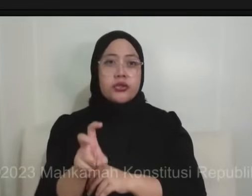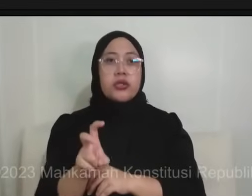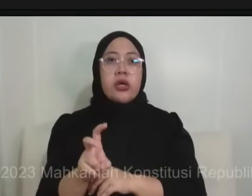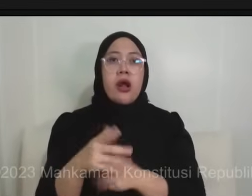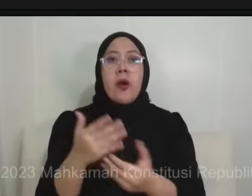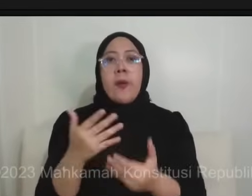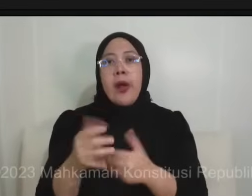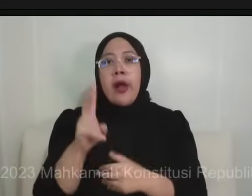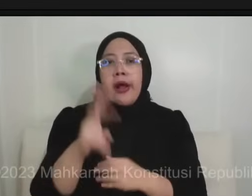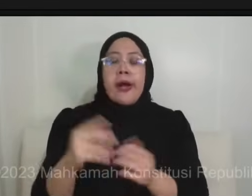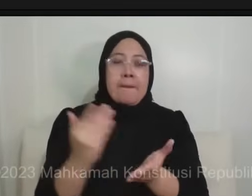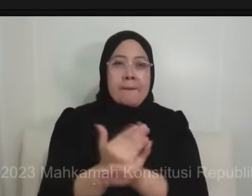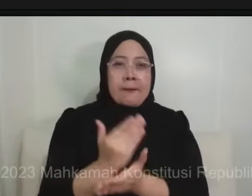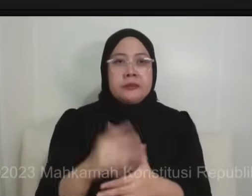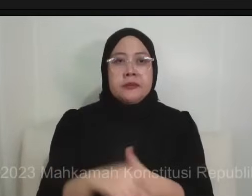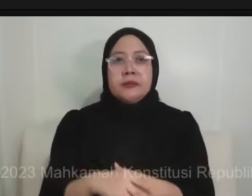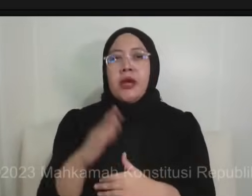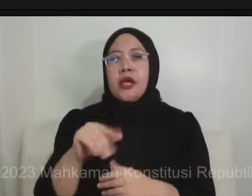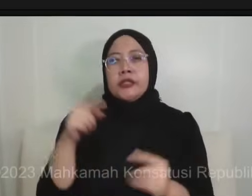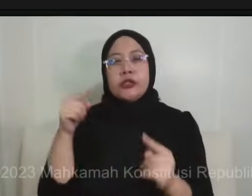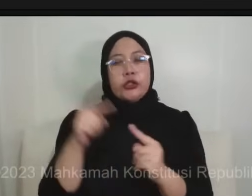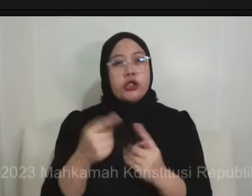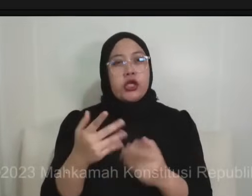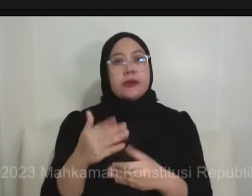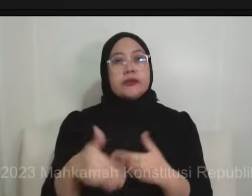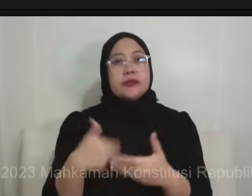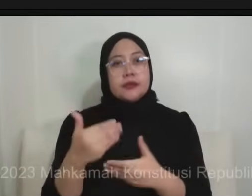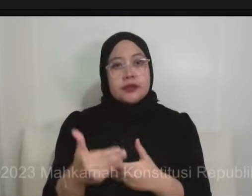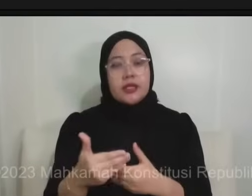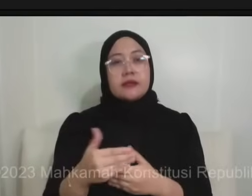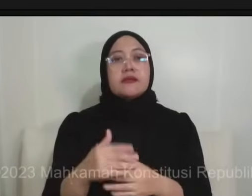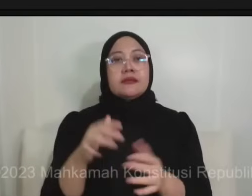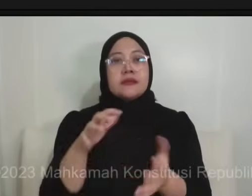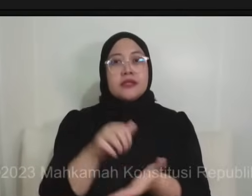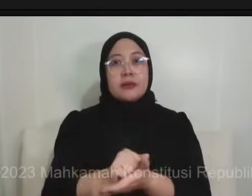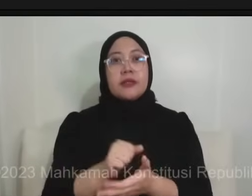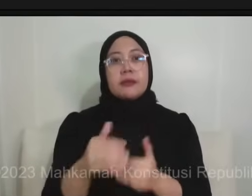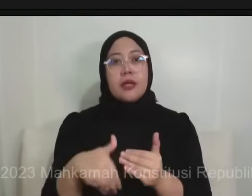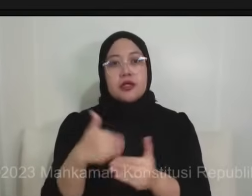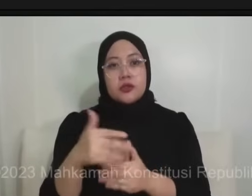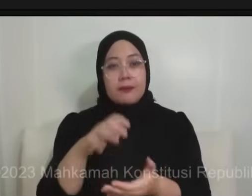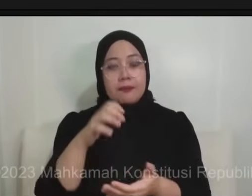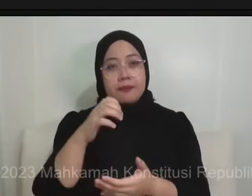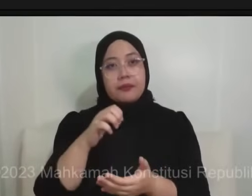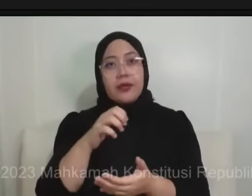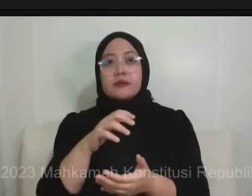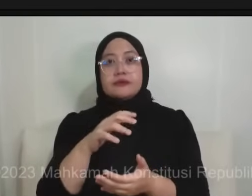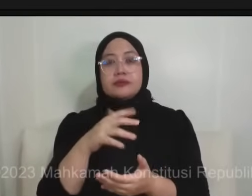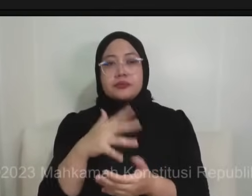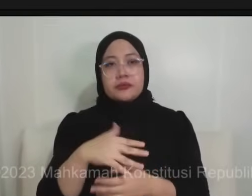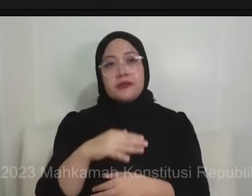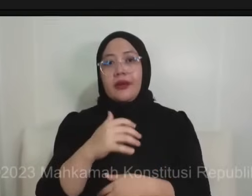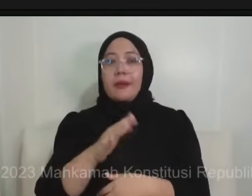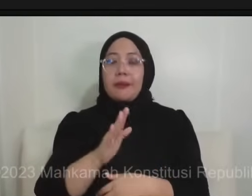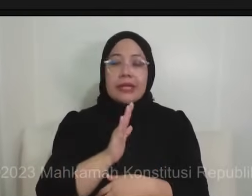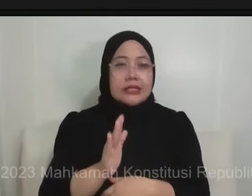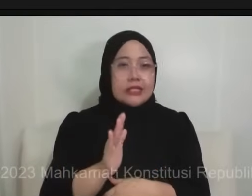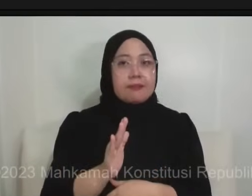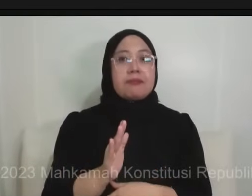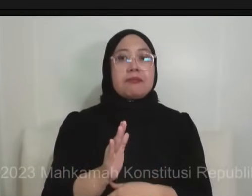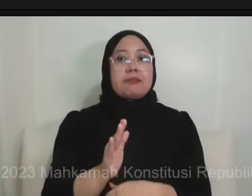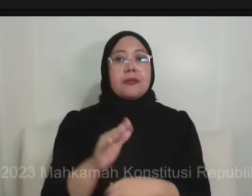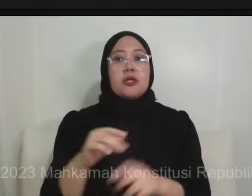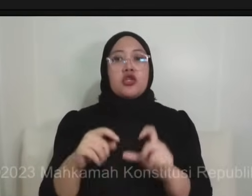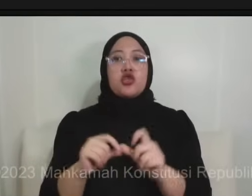dibatasi dalam rangka mewujudkan dan menjamin keberlangsungan prinsip supremasi konstitusi supremasi of